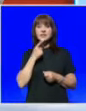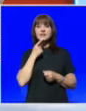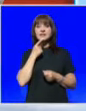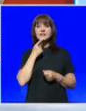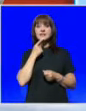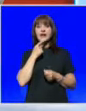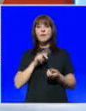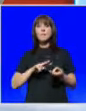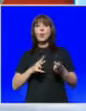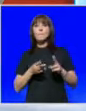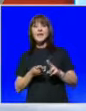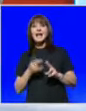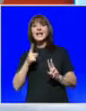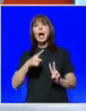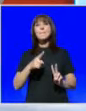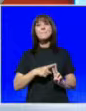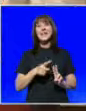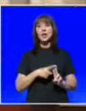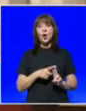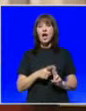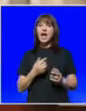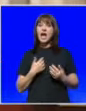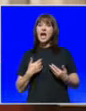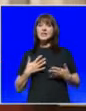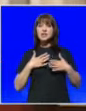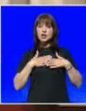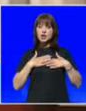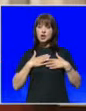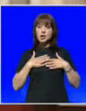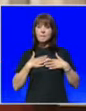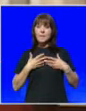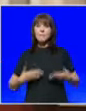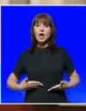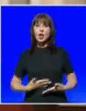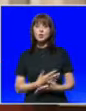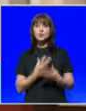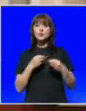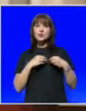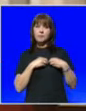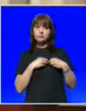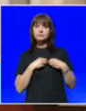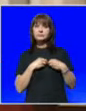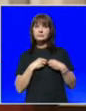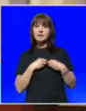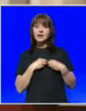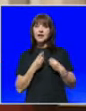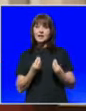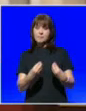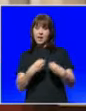отмяна на дерогацията за петрола? Аз имам нужда от убеждаване, без да съм тесен експерт в тази област,